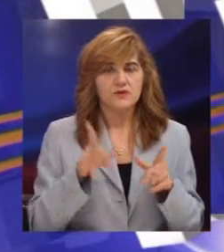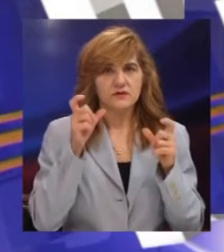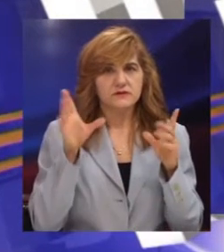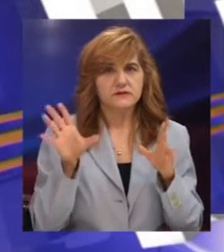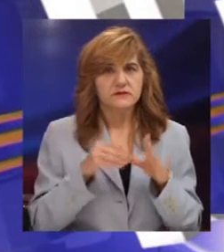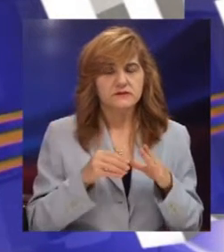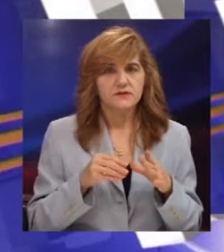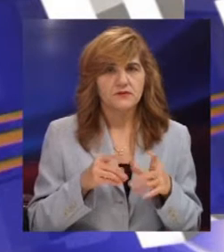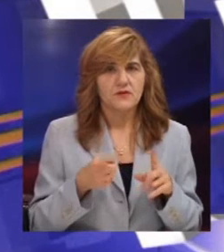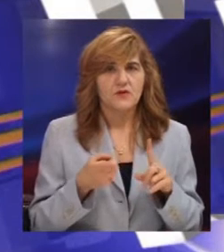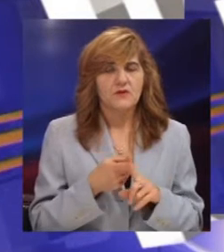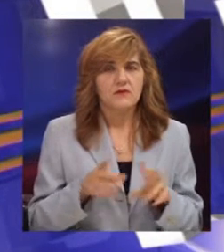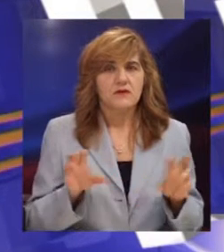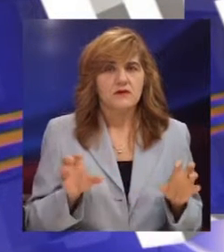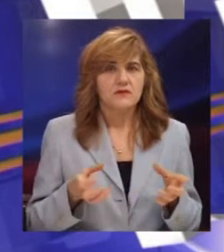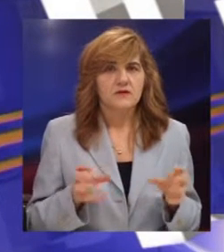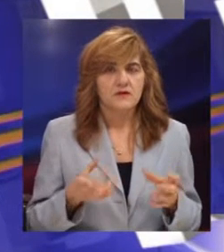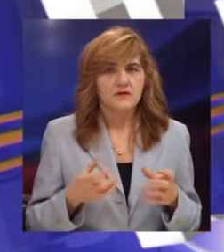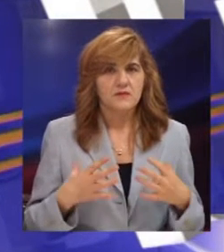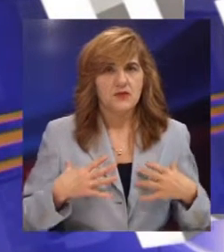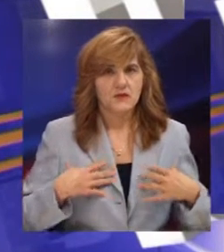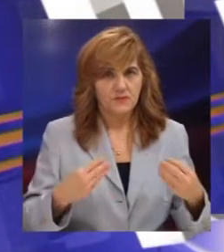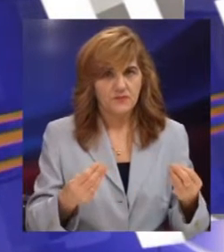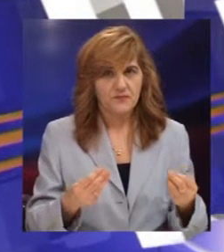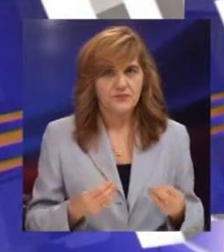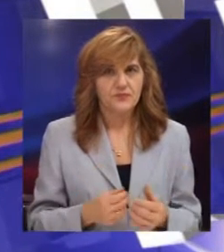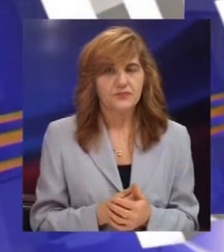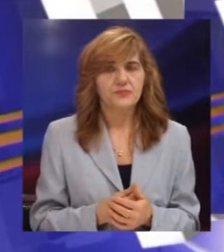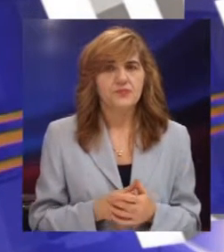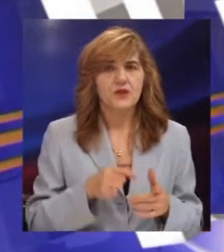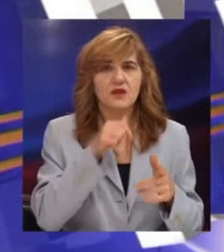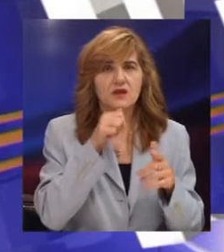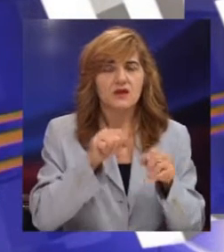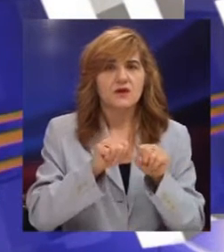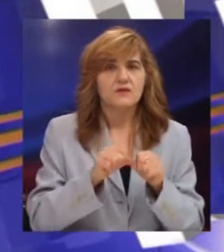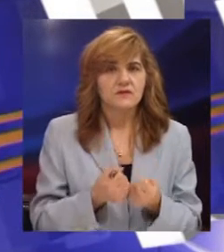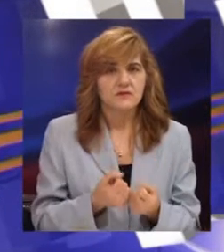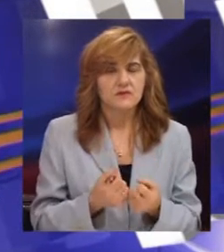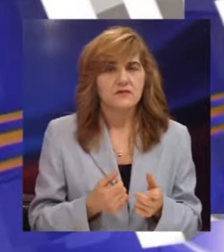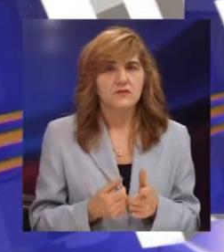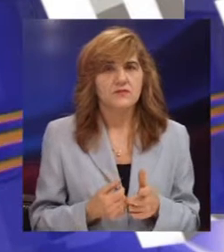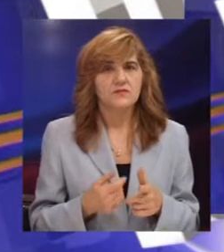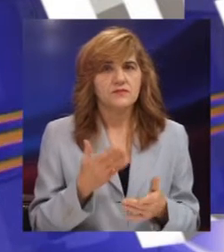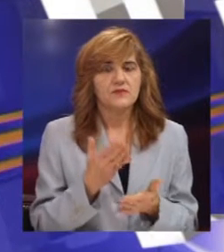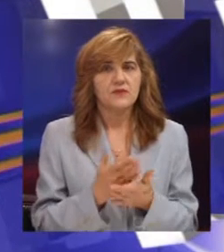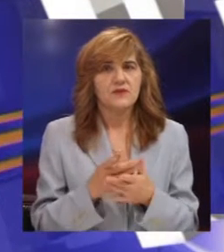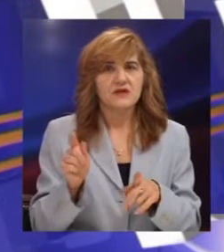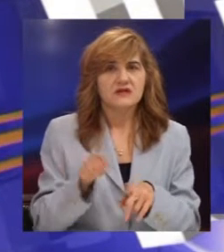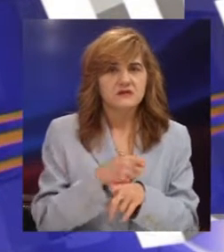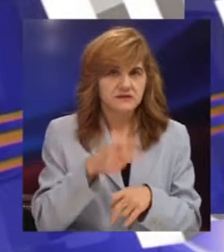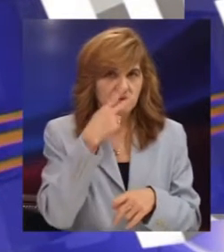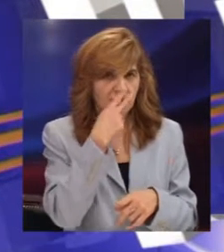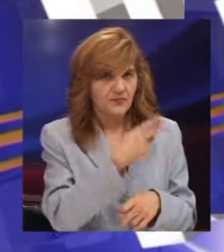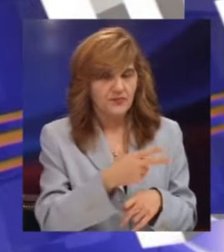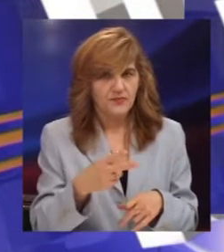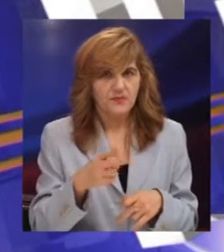radiologije aparat za snimanje dojke, znači mamomat, je u kvaru. Izašli su